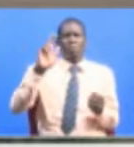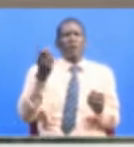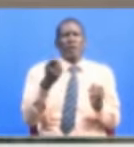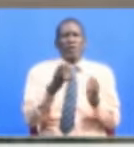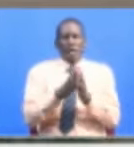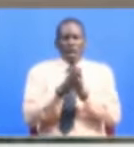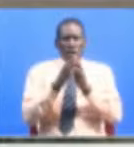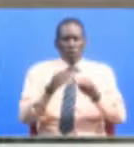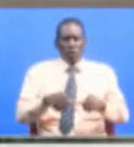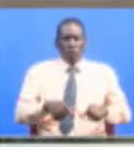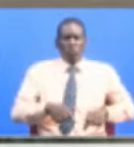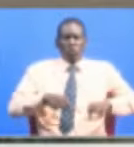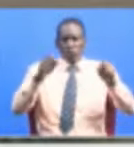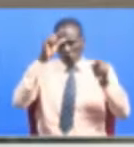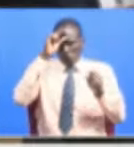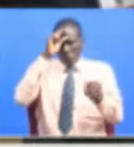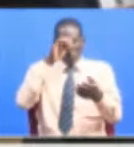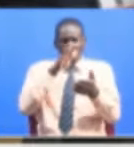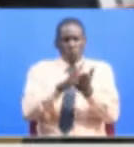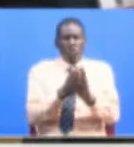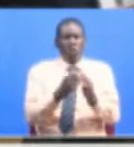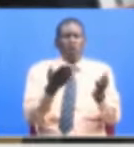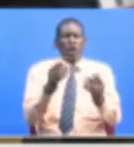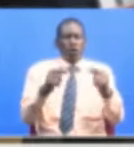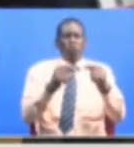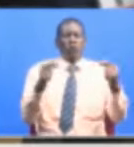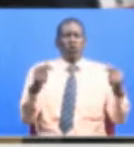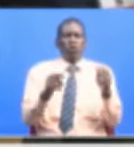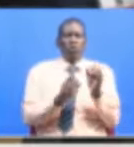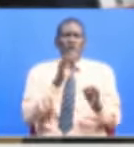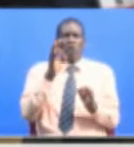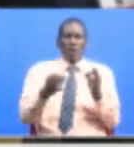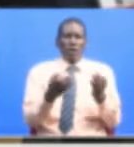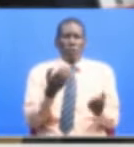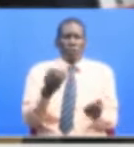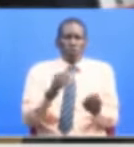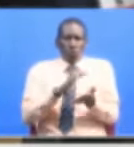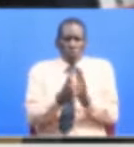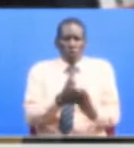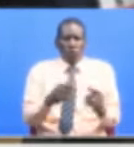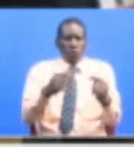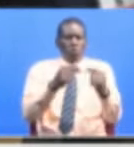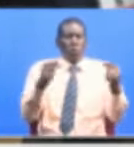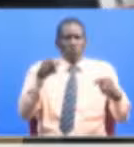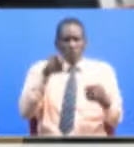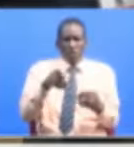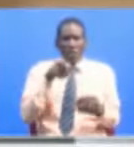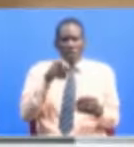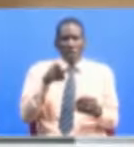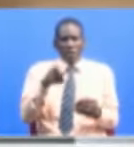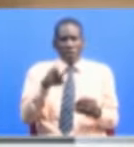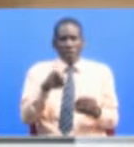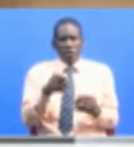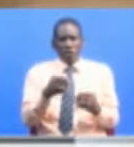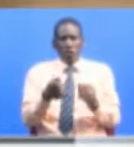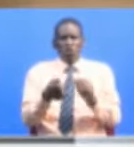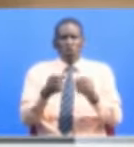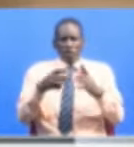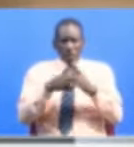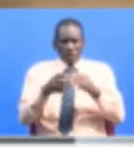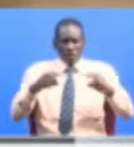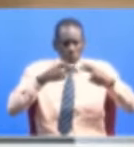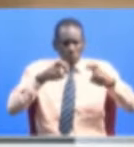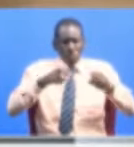wa serikali bila kupingwa. Endapo kuna atakayepinga, shughuli hiyo itachukua mkondo wa kutafuta